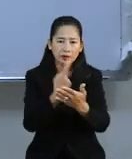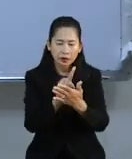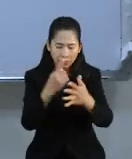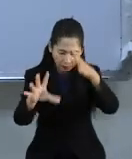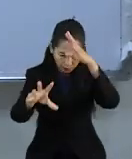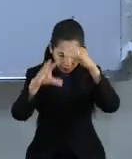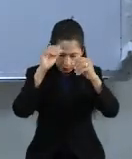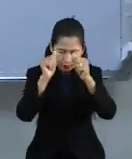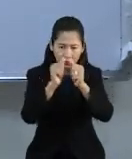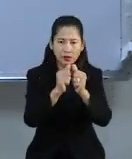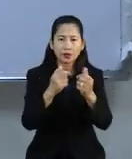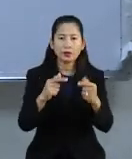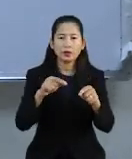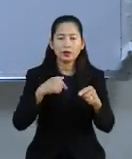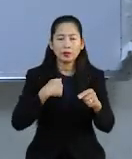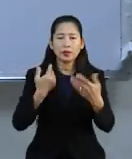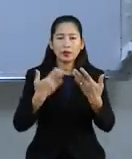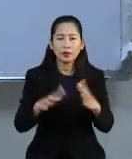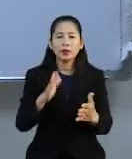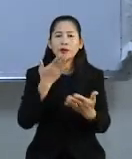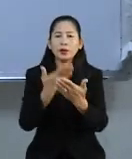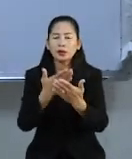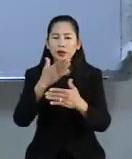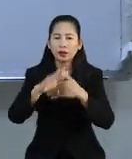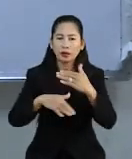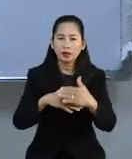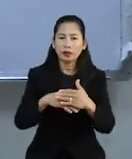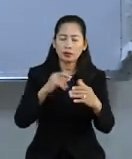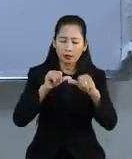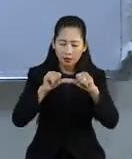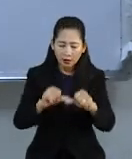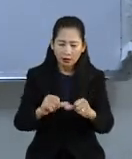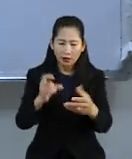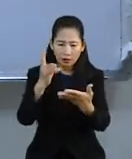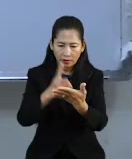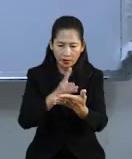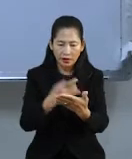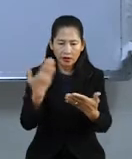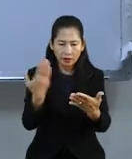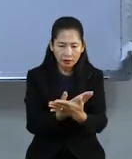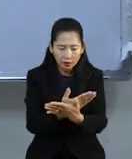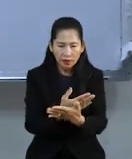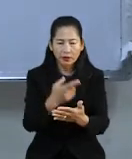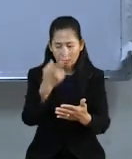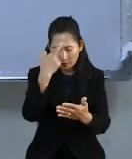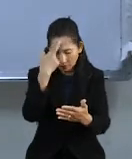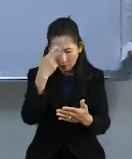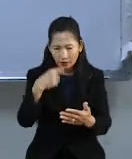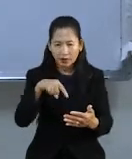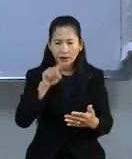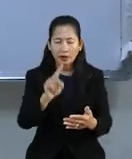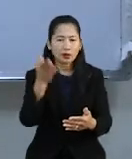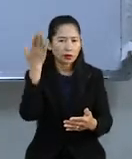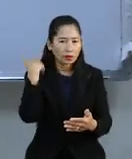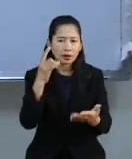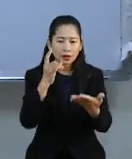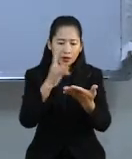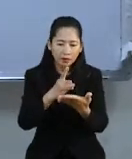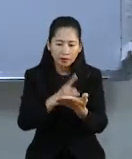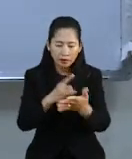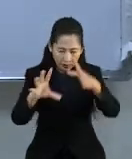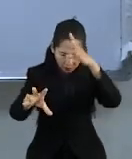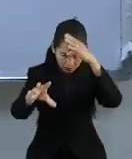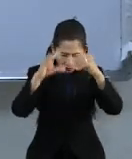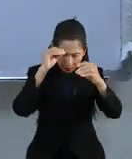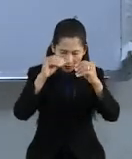rùm riêng chung mùi này khu rủi rõ hài nè con á cha ở con tặng ở khả nế chăng mừng bàn to cho rùm riêng thăm mấy này khu sông thua ca rủng lực thà ta bị thằng ngày muốn mê riêng dân riêng